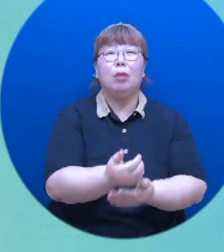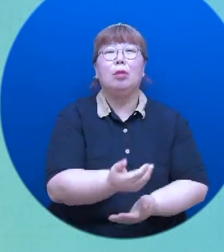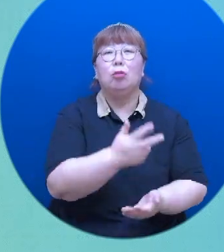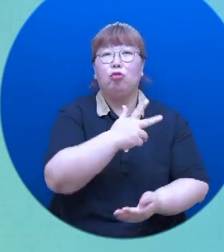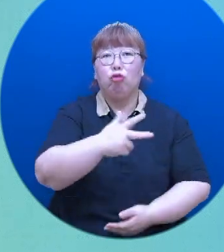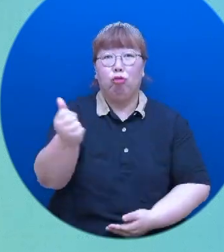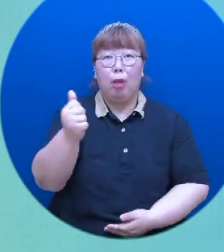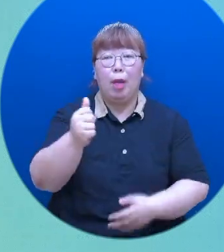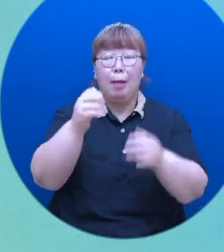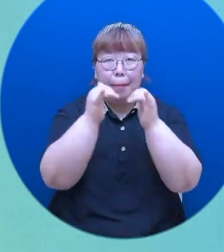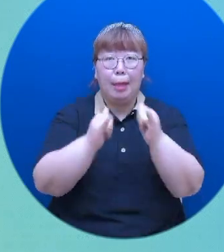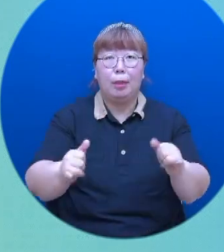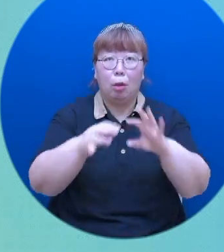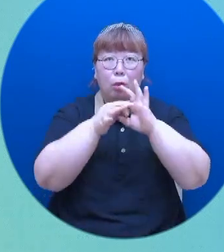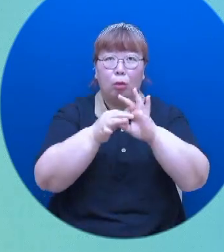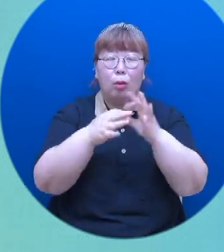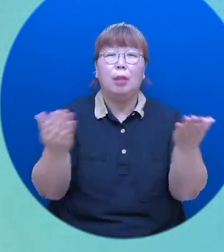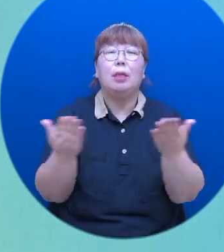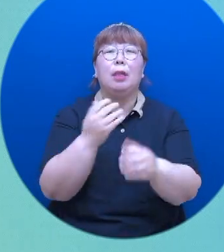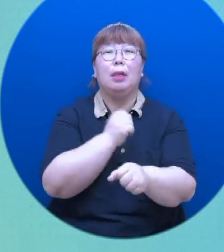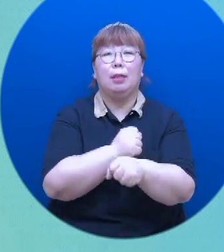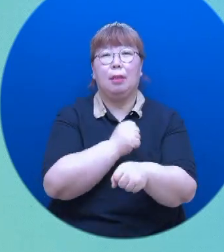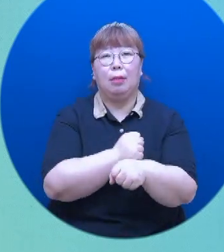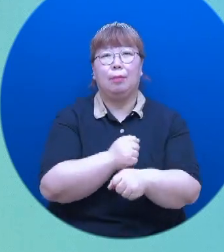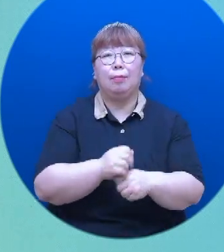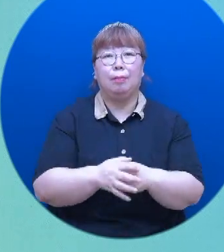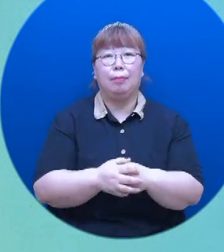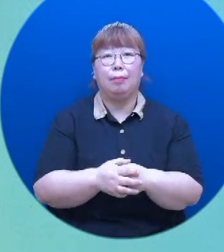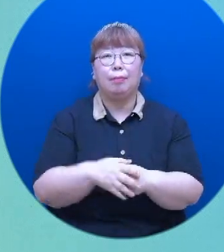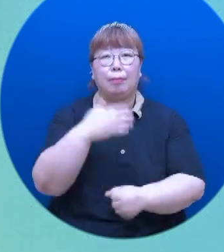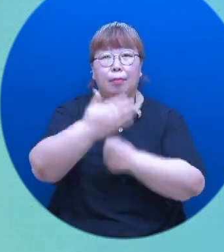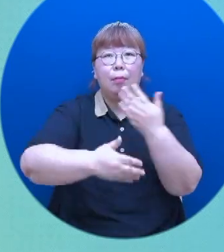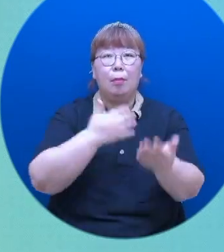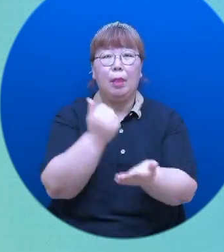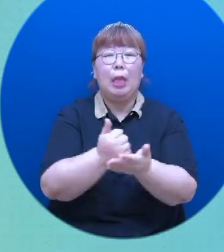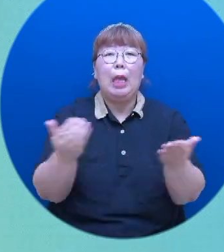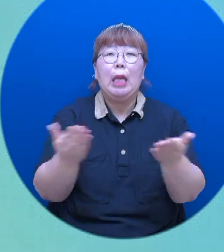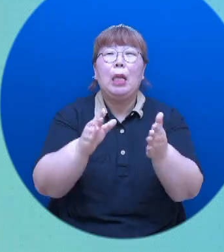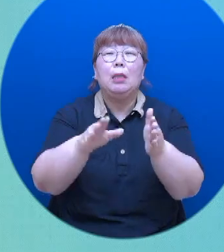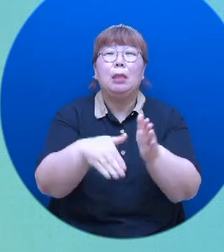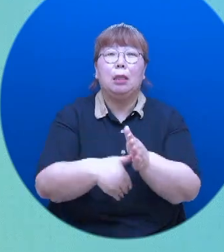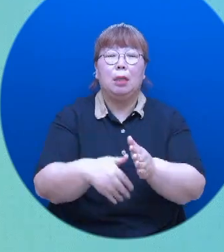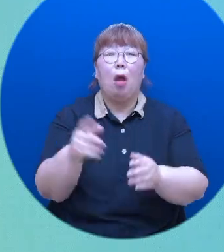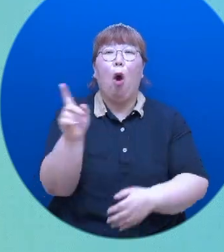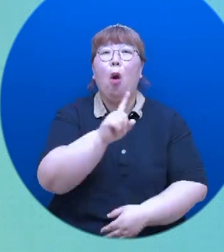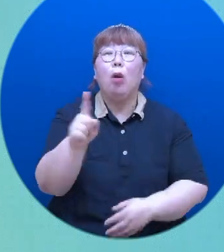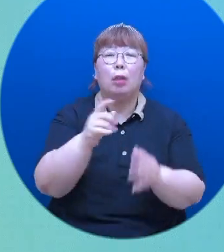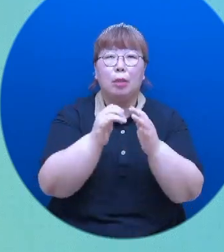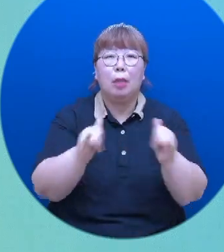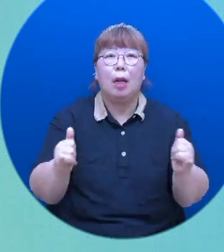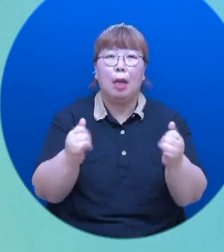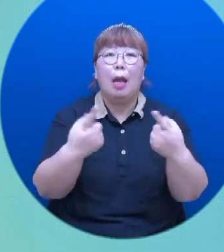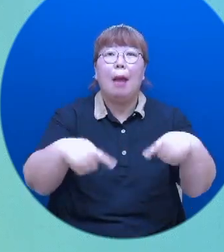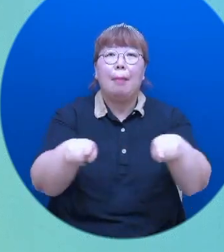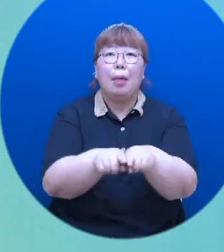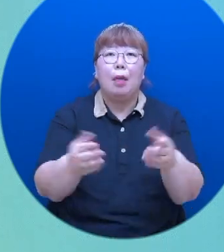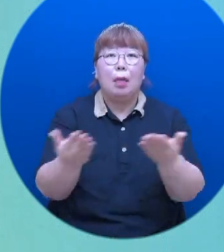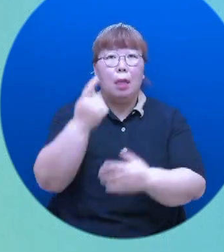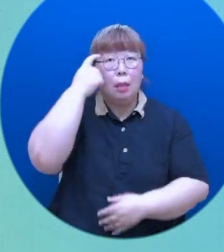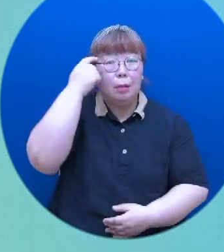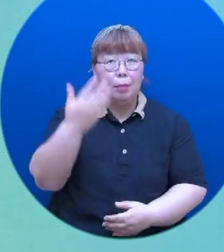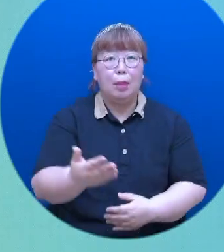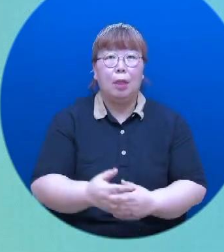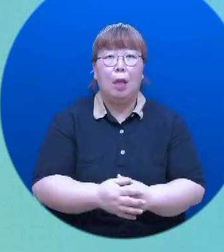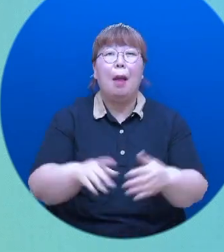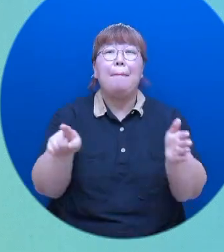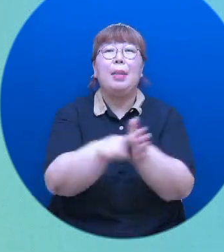통하여 일하세요. 하나님이 일하실 때 어떤 이들과 일하시는가?